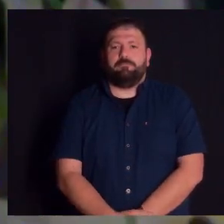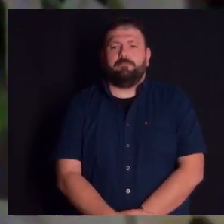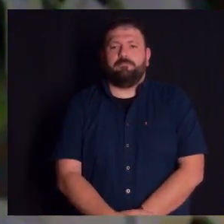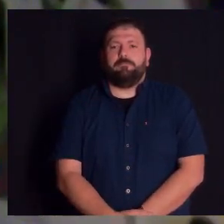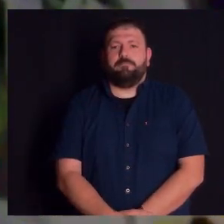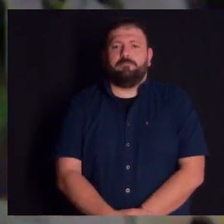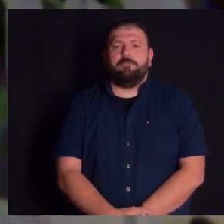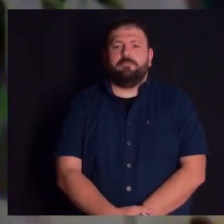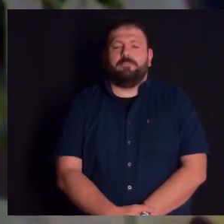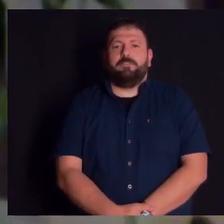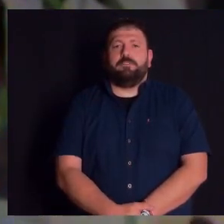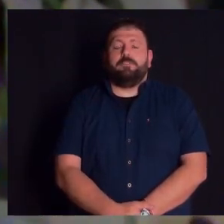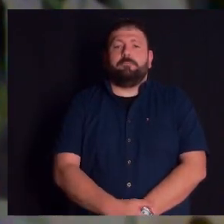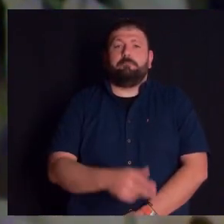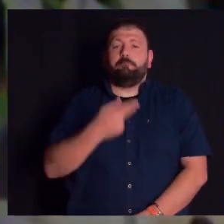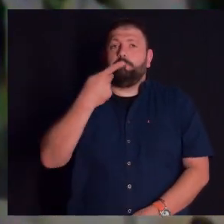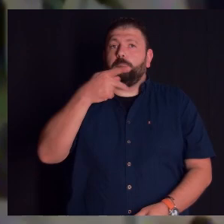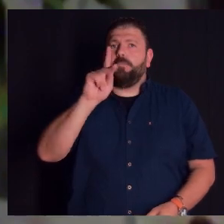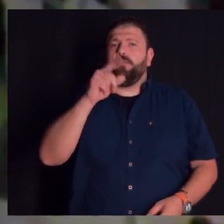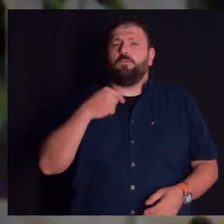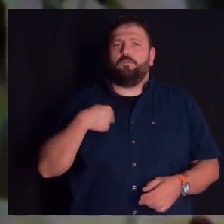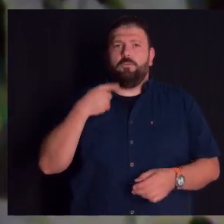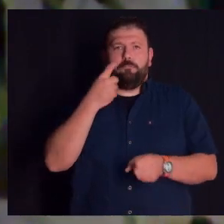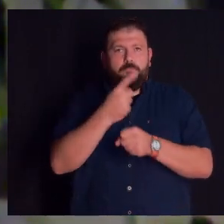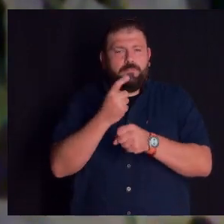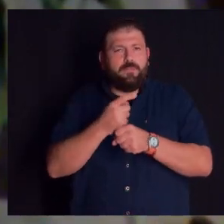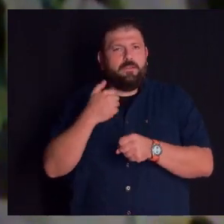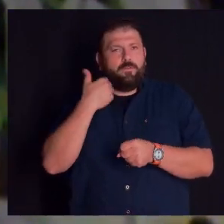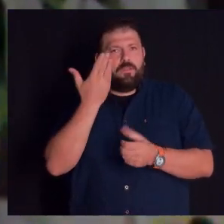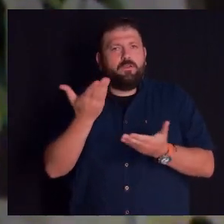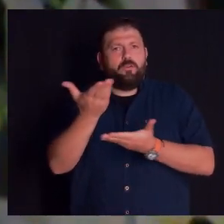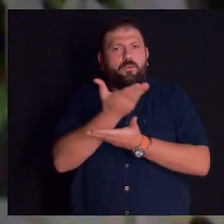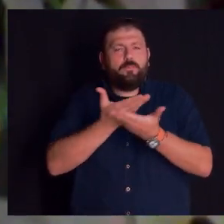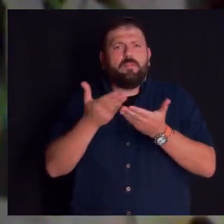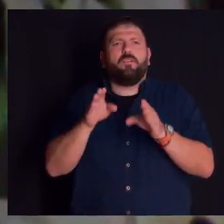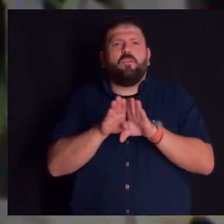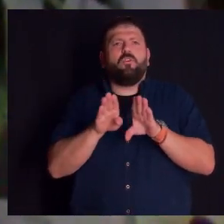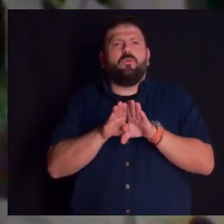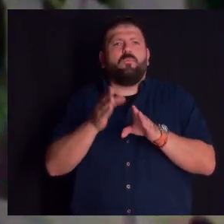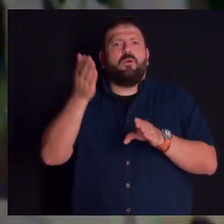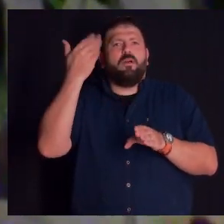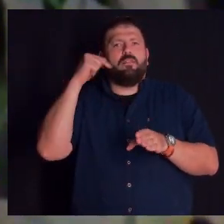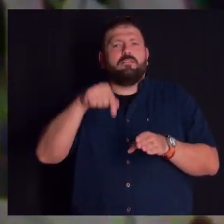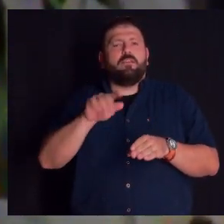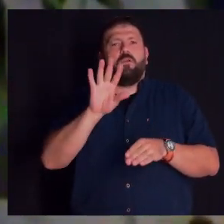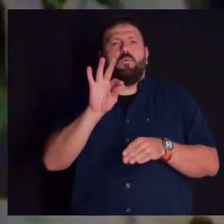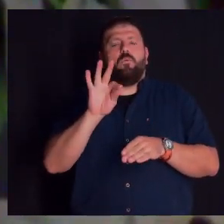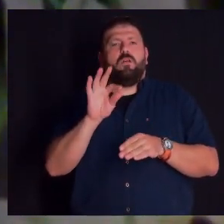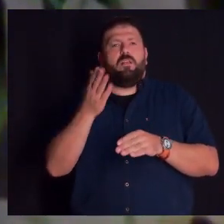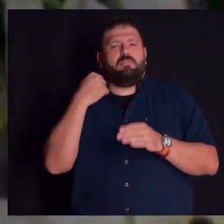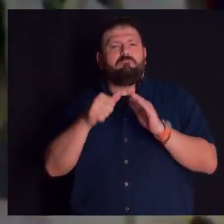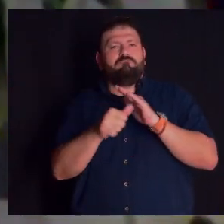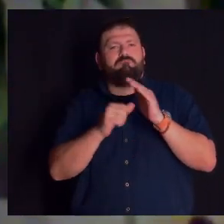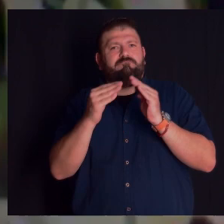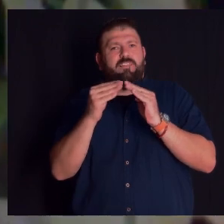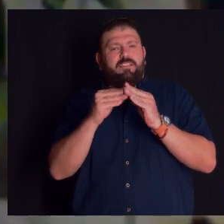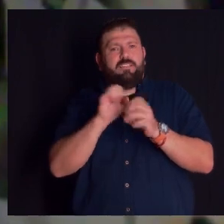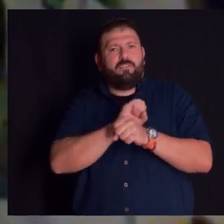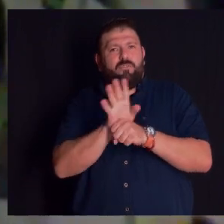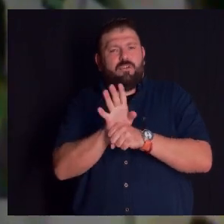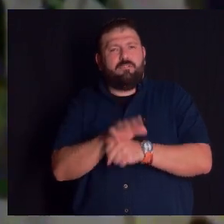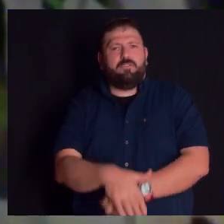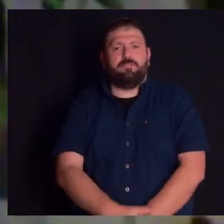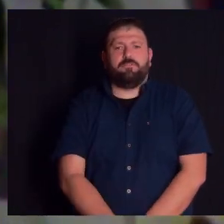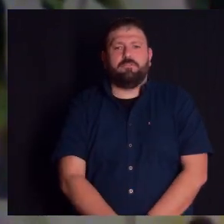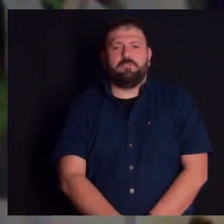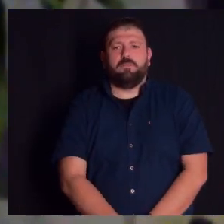с карантином. Pero primero But quiero first of all, let me share with you how what